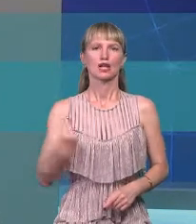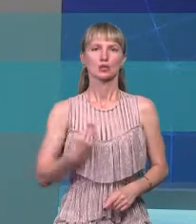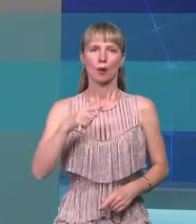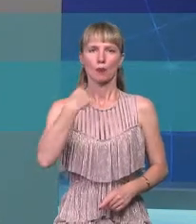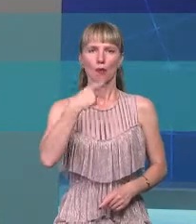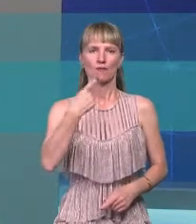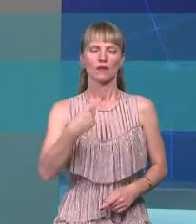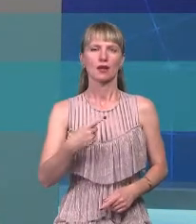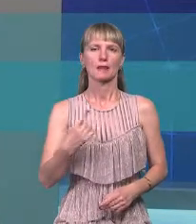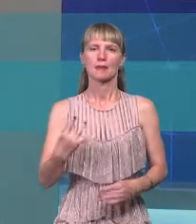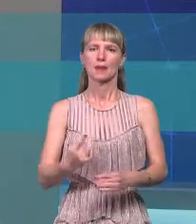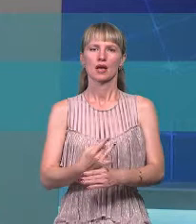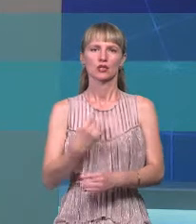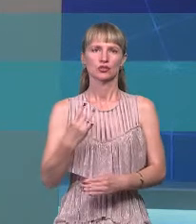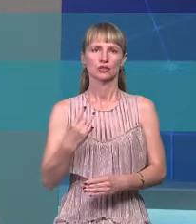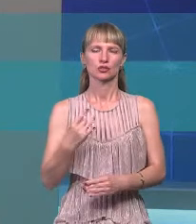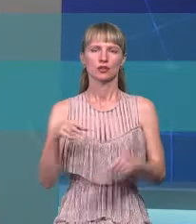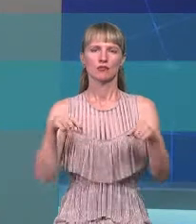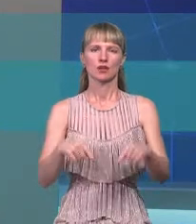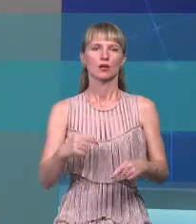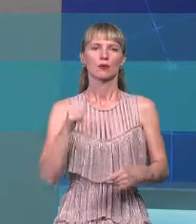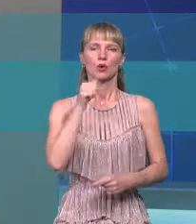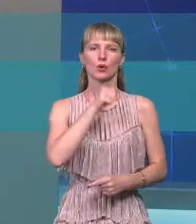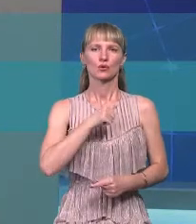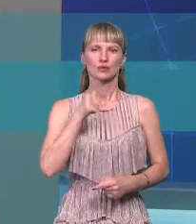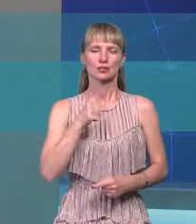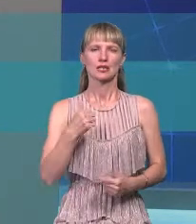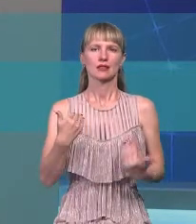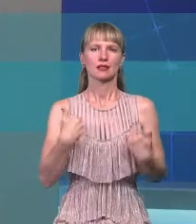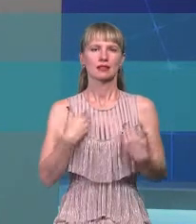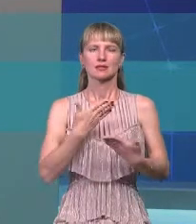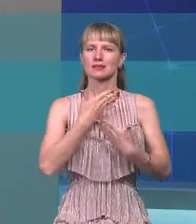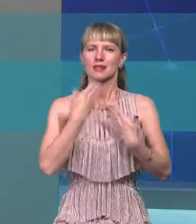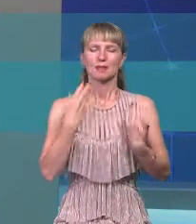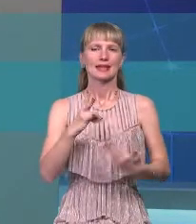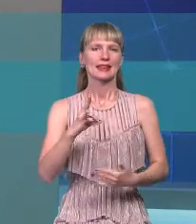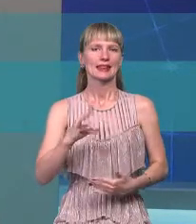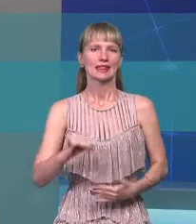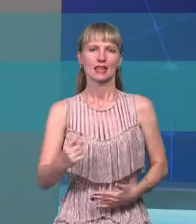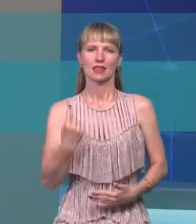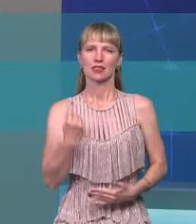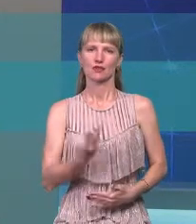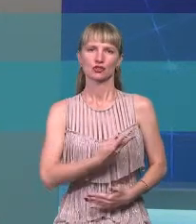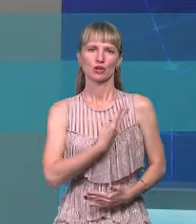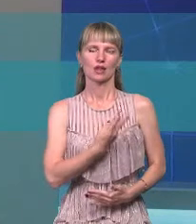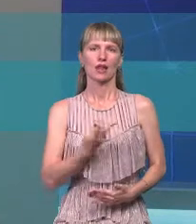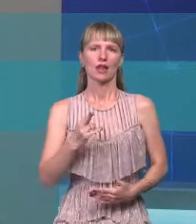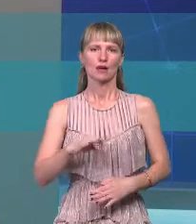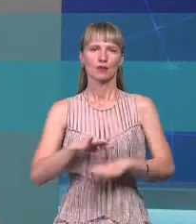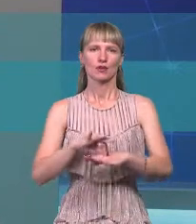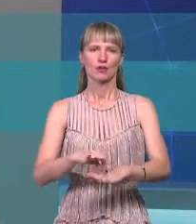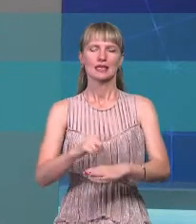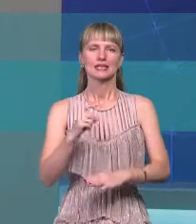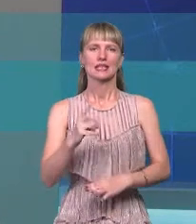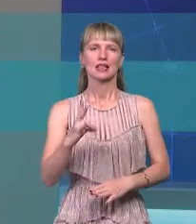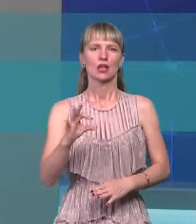мови. Вперше в цьому році у нас немає жодного бажаючого для проходження